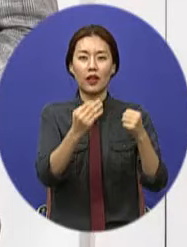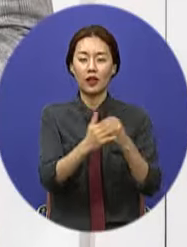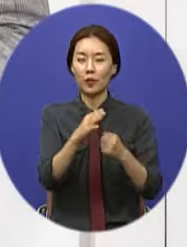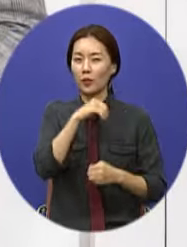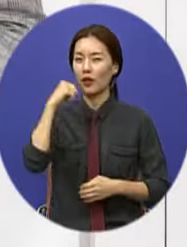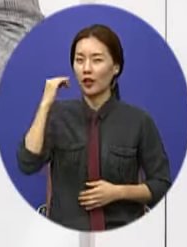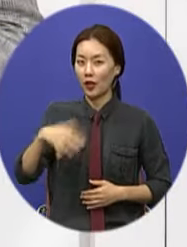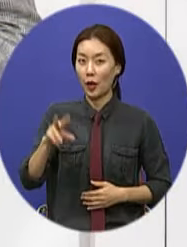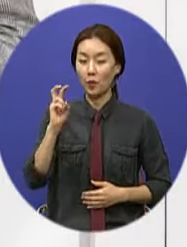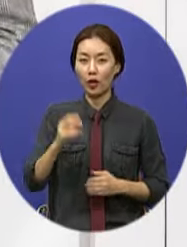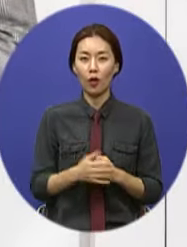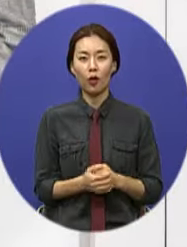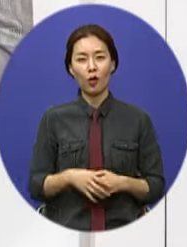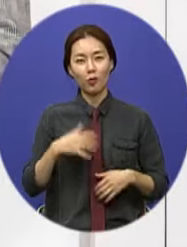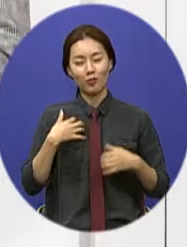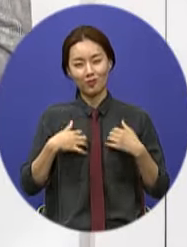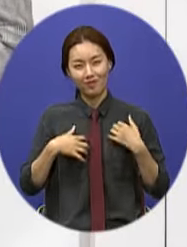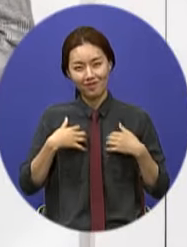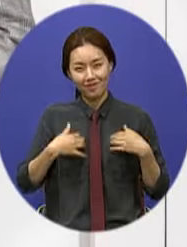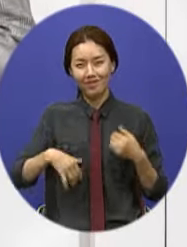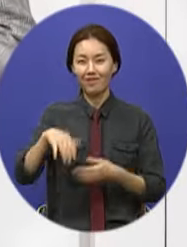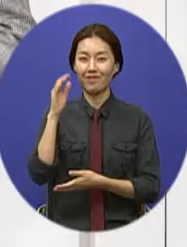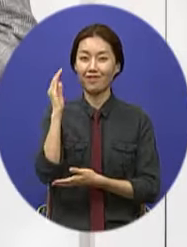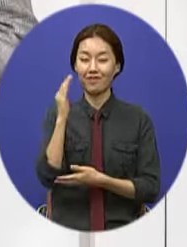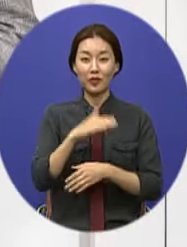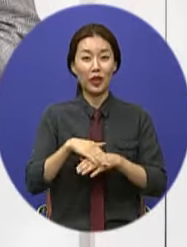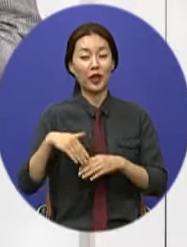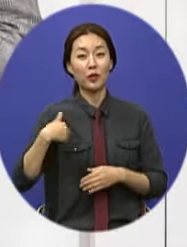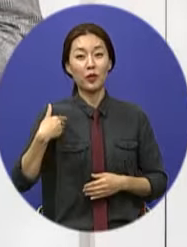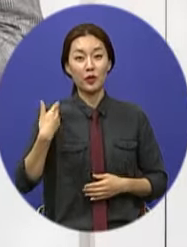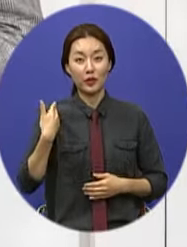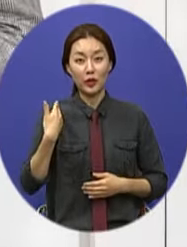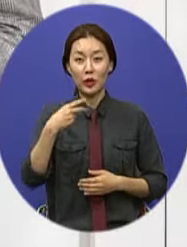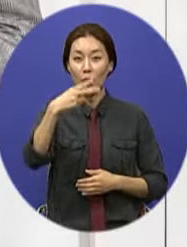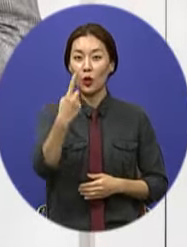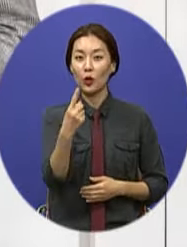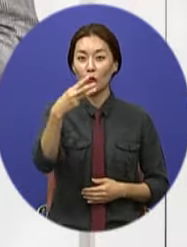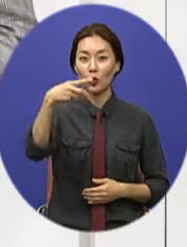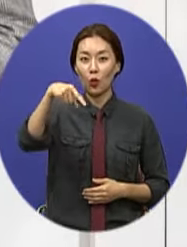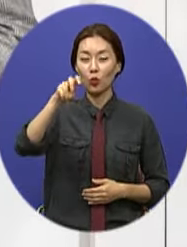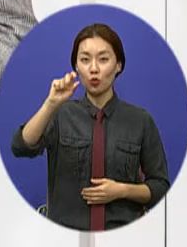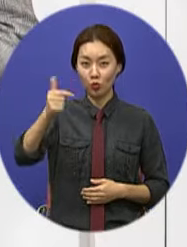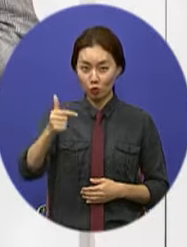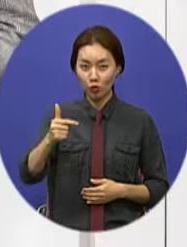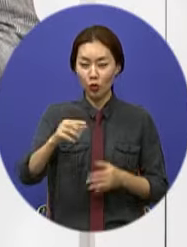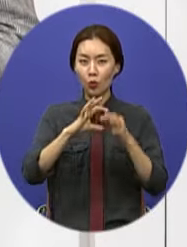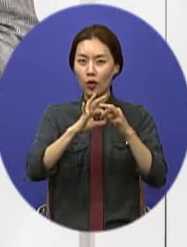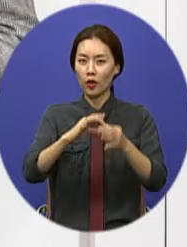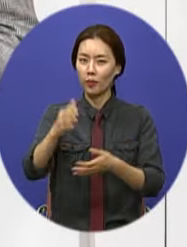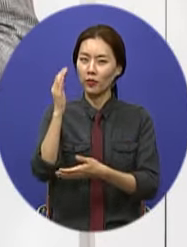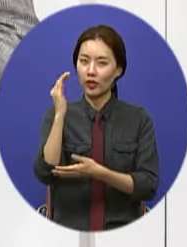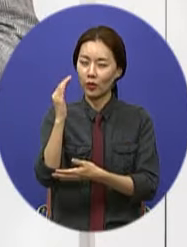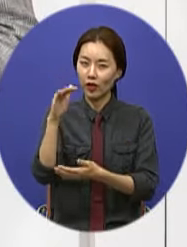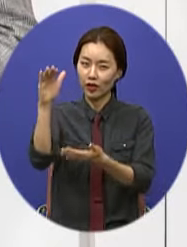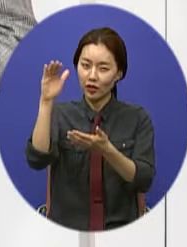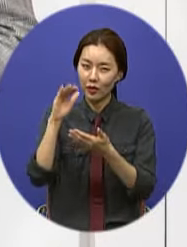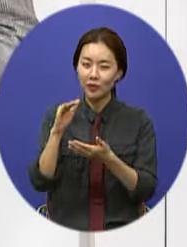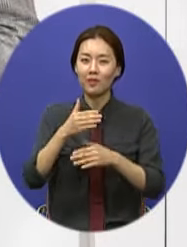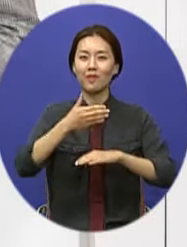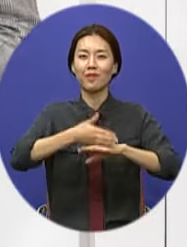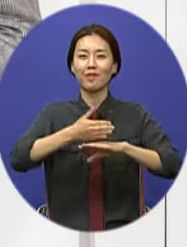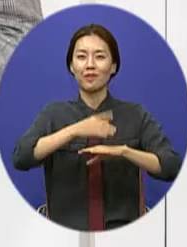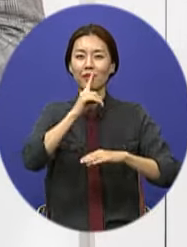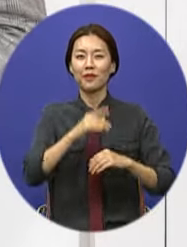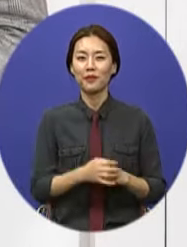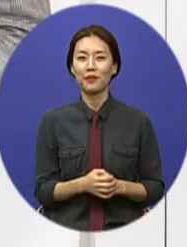예. 아이고, 우리 어머님이 또 재밌는 얘기도 해주시고 모르는 그런 또 도루묵의 일화네요, 일화. 그러니까. 이름이 생기게 된.